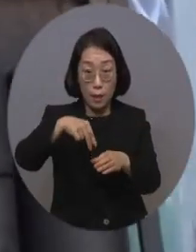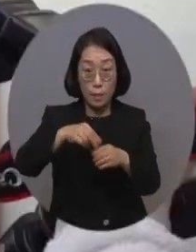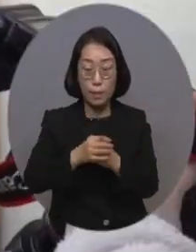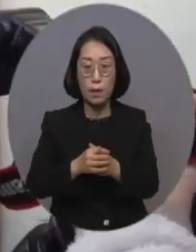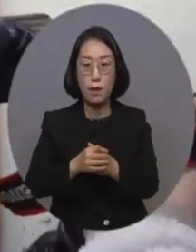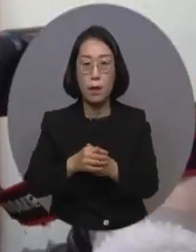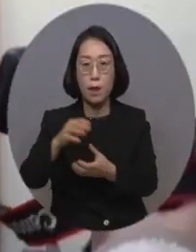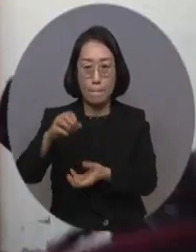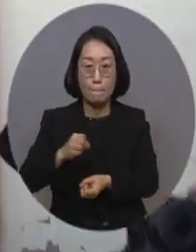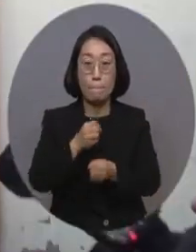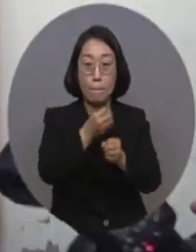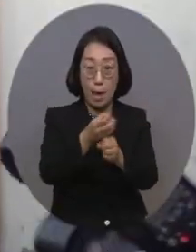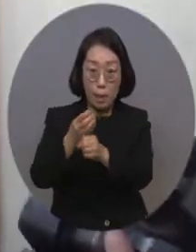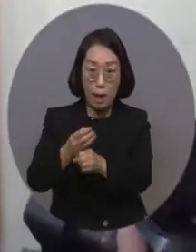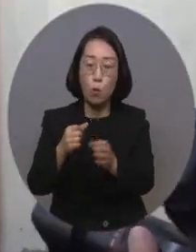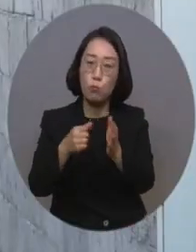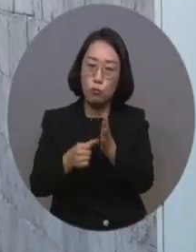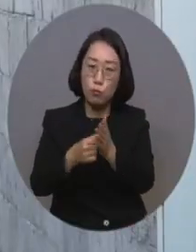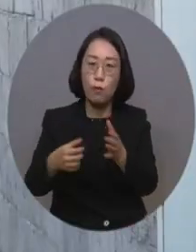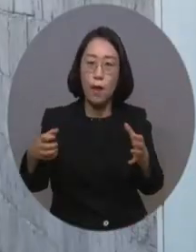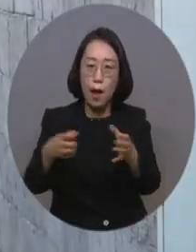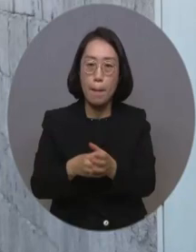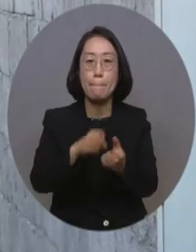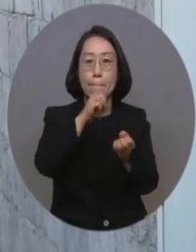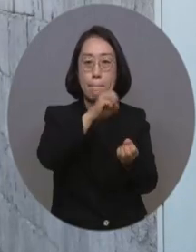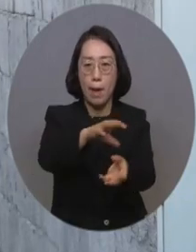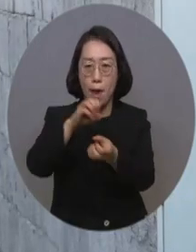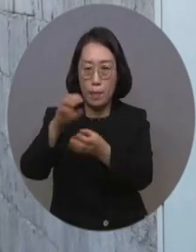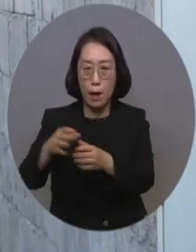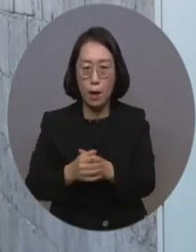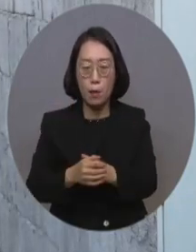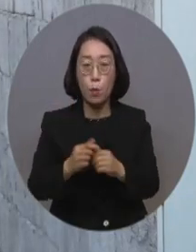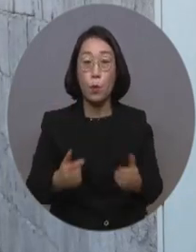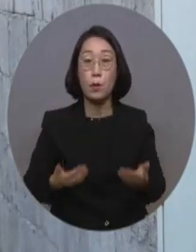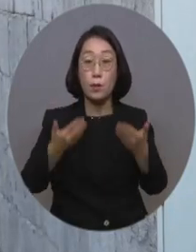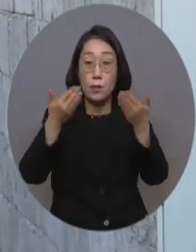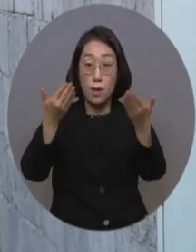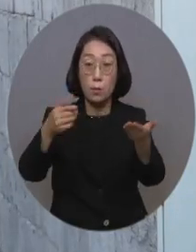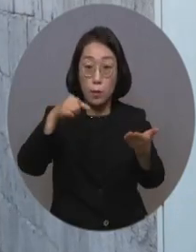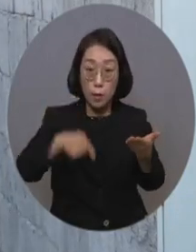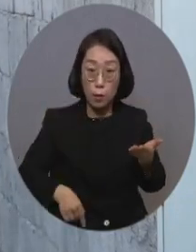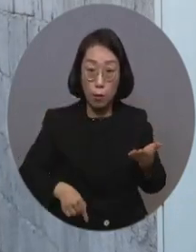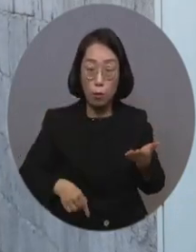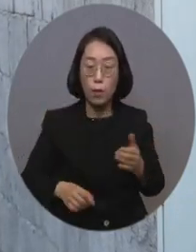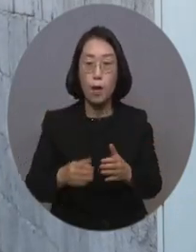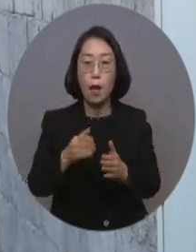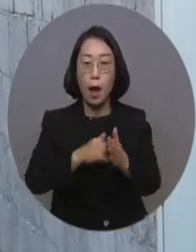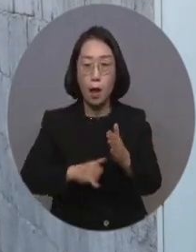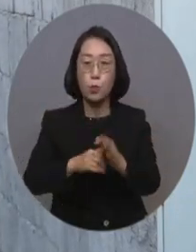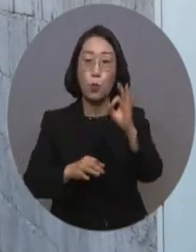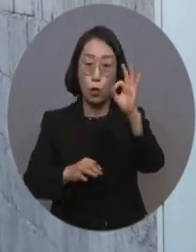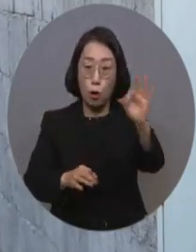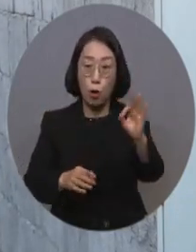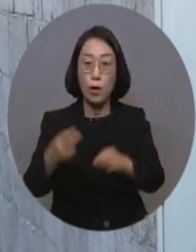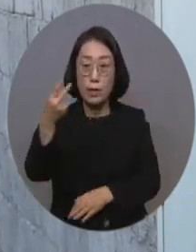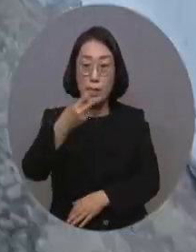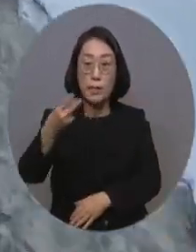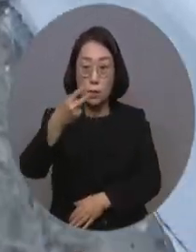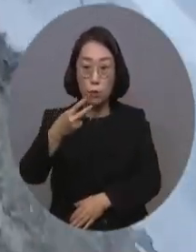및 배달하고 생필품을 전달했습니다. 오늘 진행한 연탄 봉사로 지역 내 소외계층 10가구 연탄 2,000장을